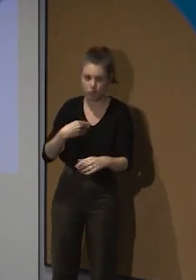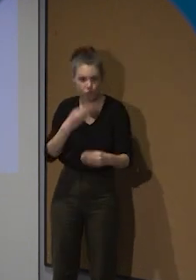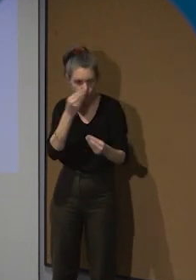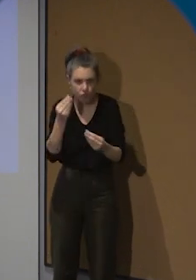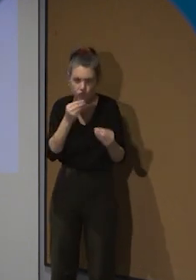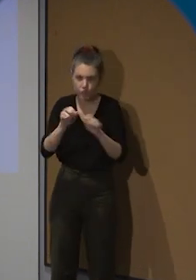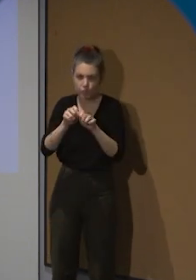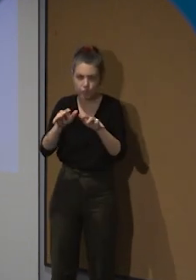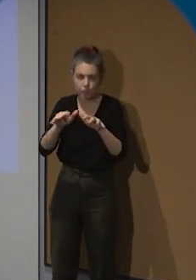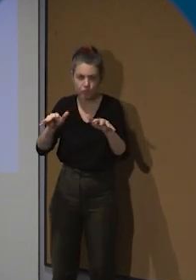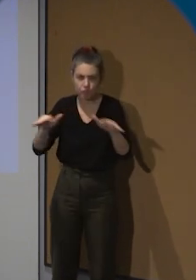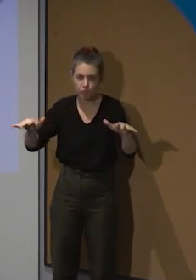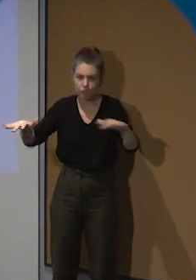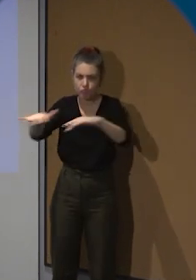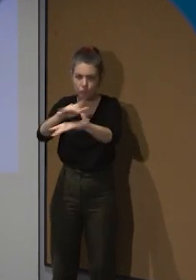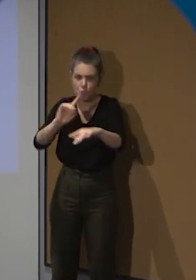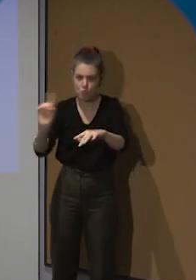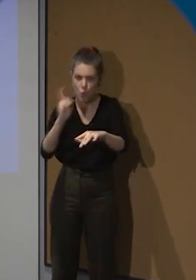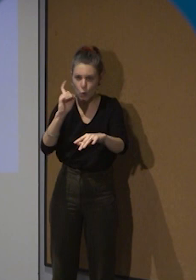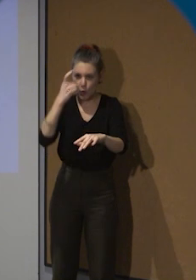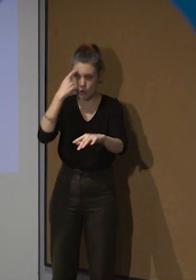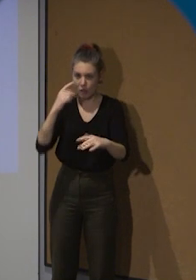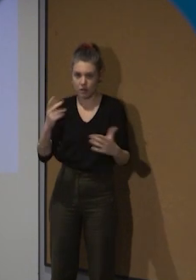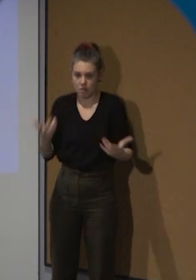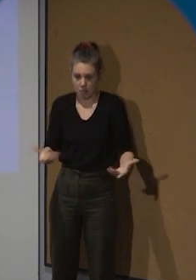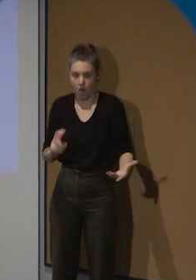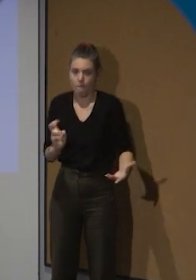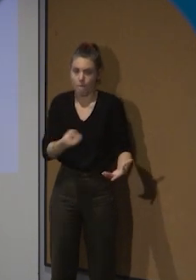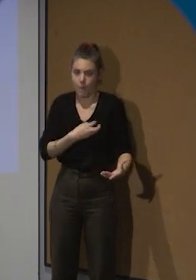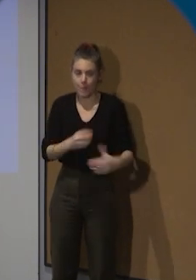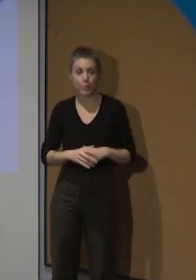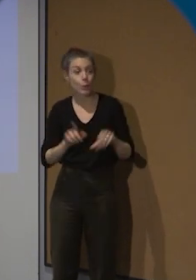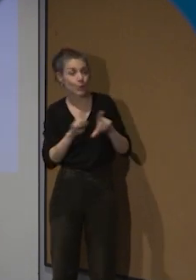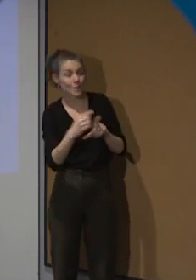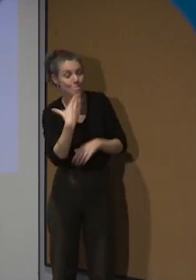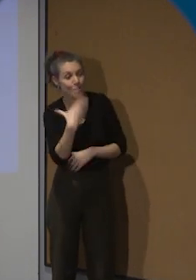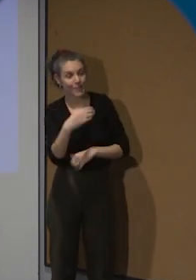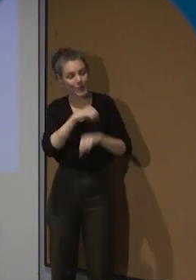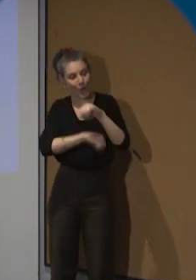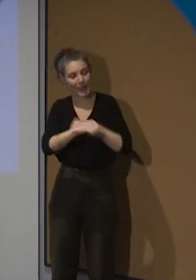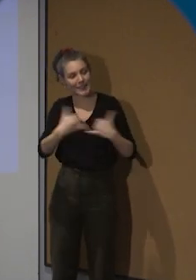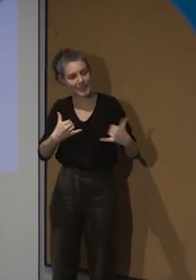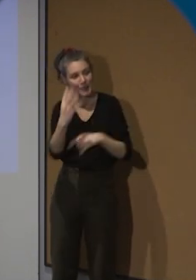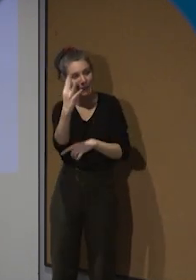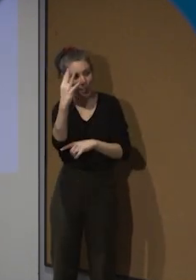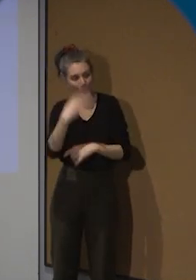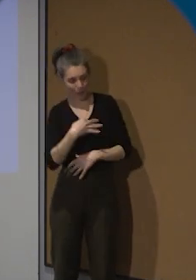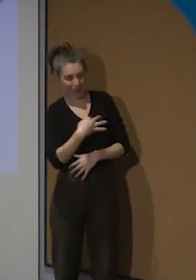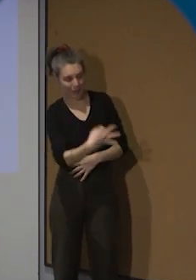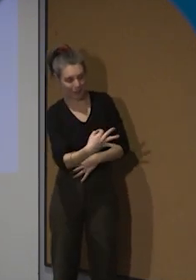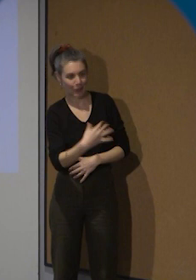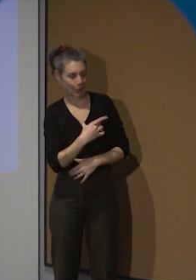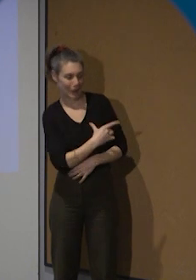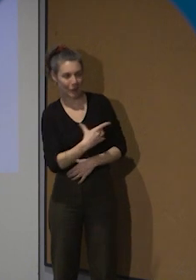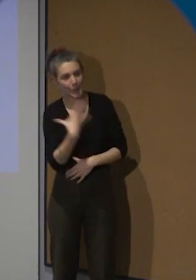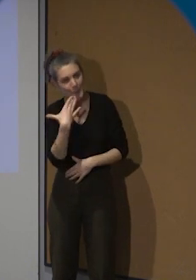même à s'y mettre. Je remercie l'organisation de nous avoir invités et de nous accueillir